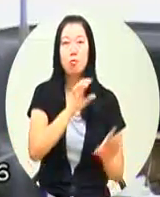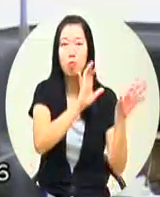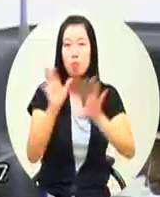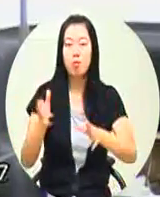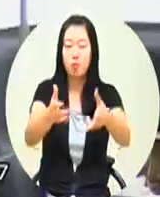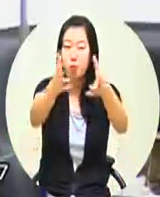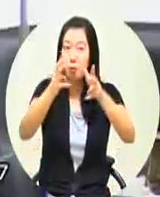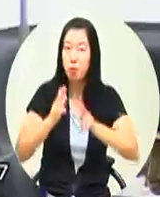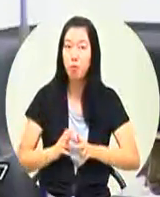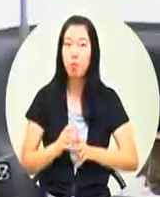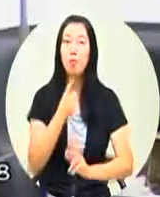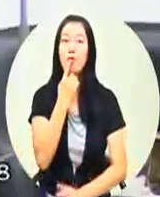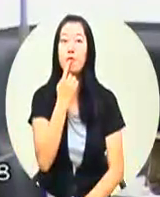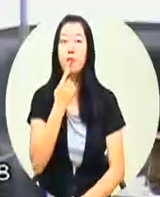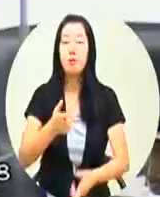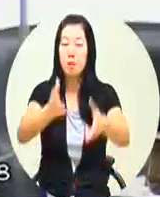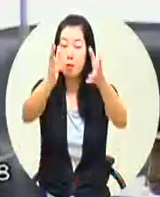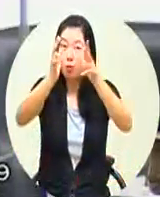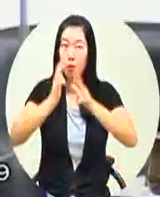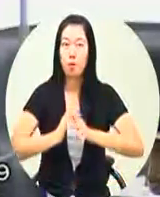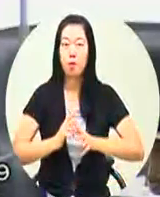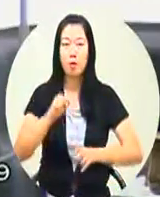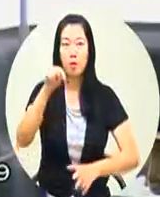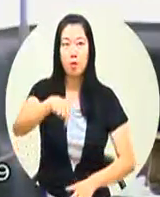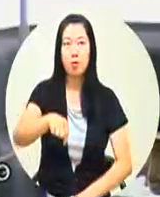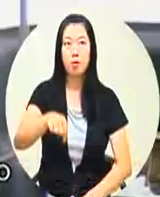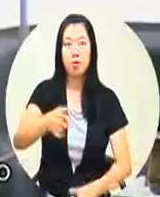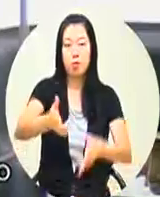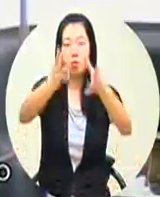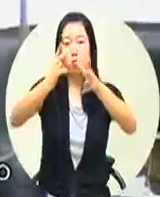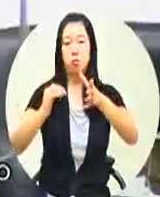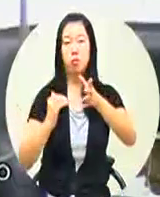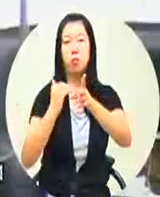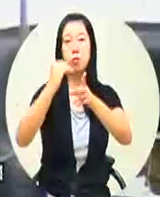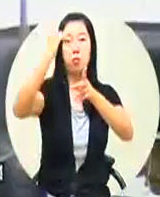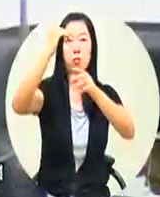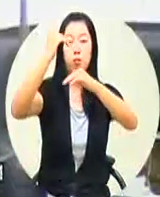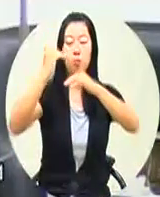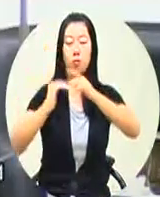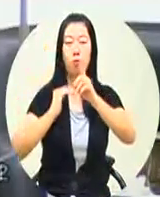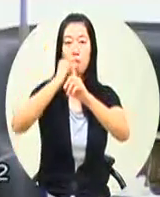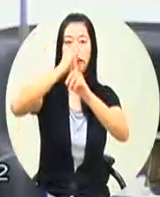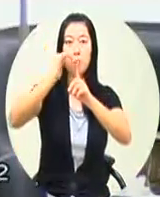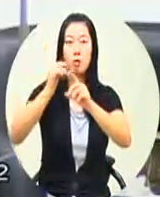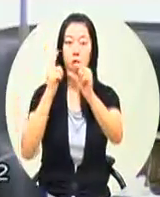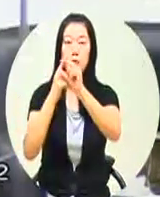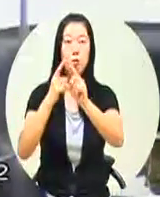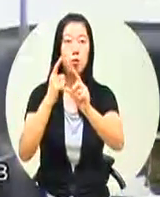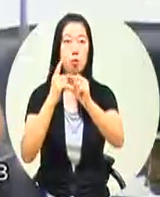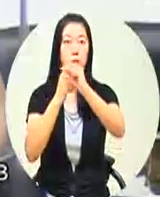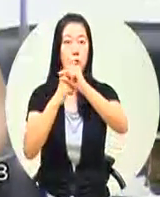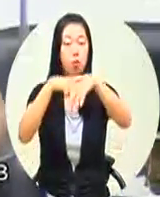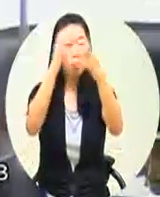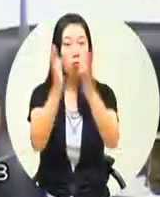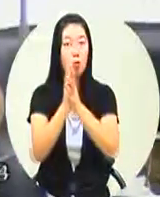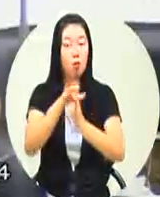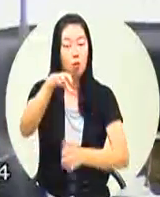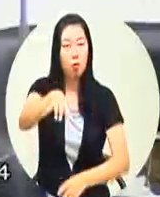那个虹桥遐，虹桥遐沿遐迄个桥面足悬的嘛，那可是中都地区这边有一